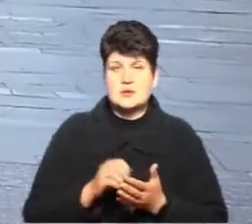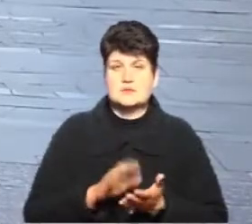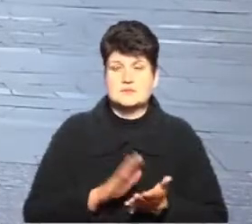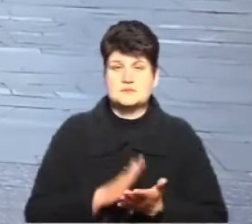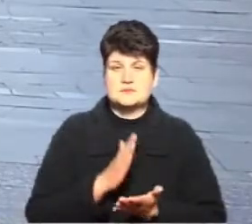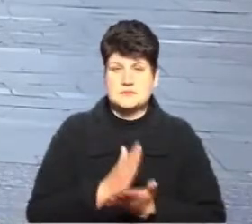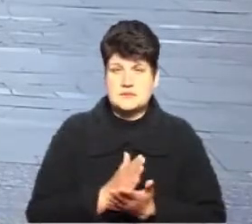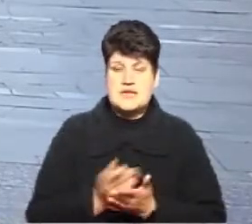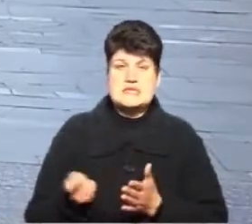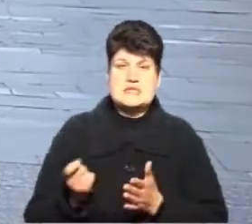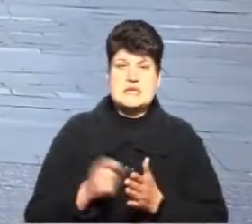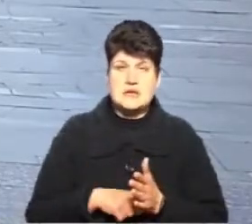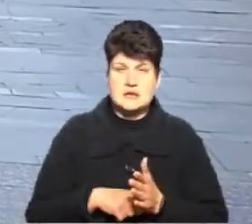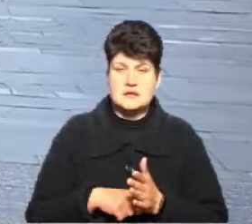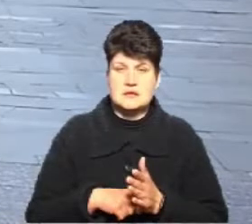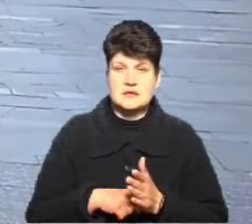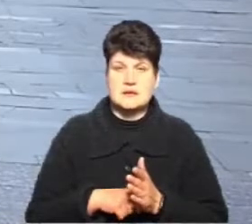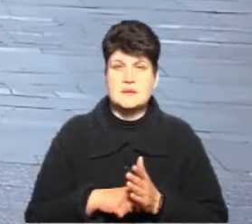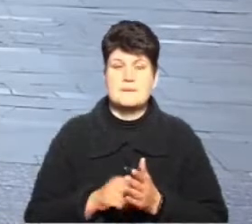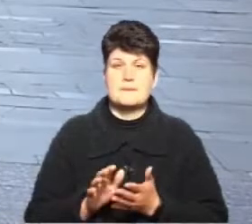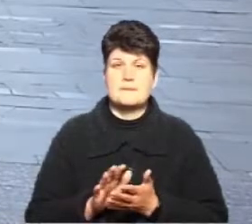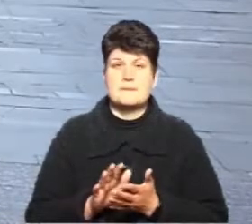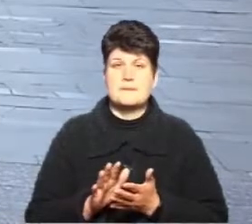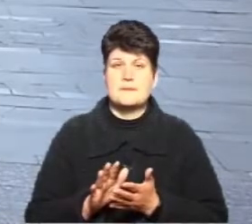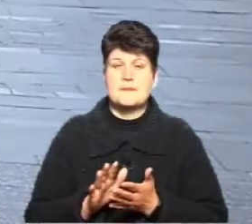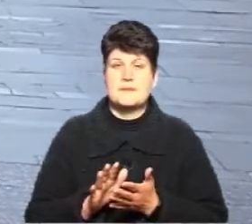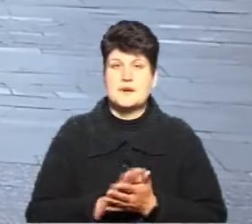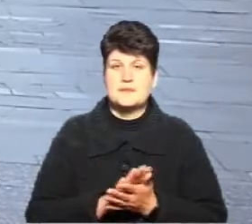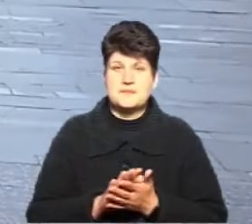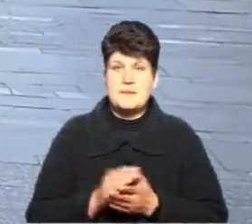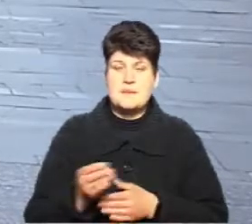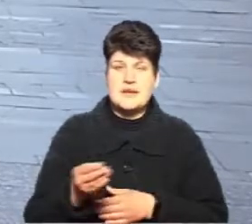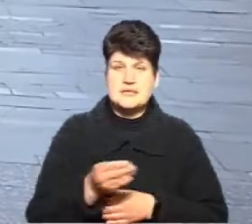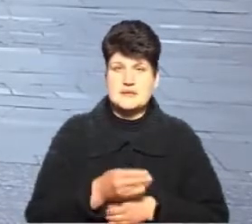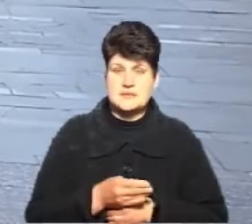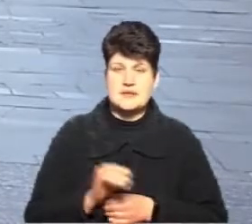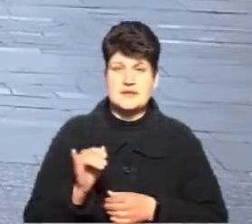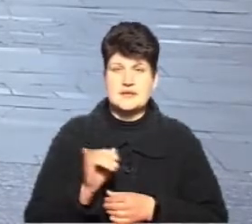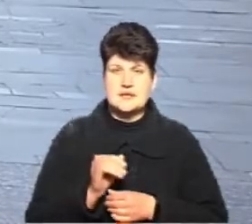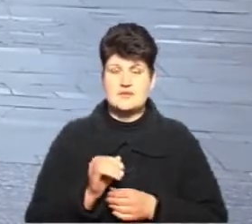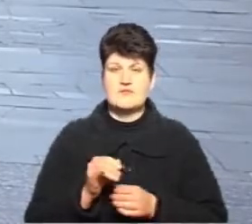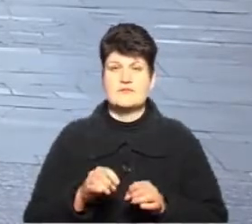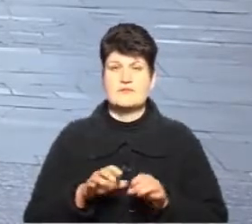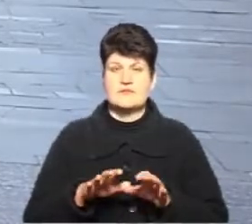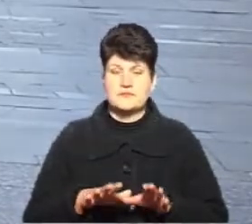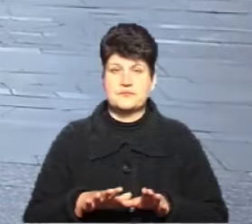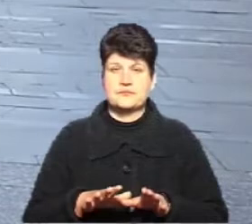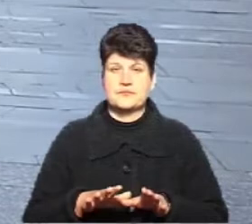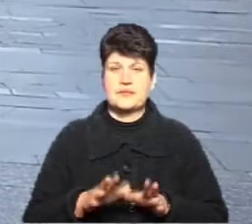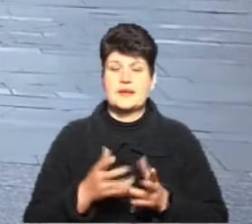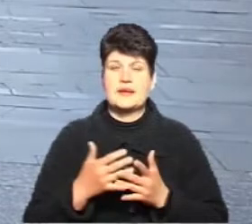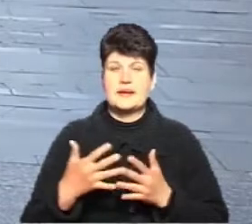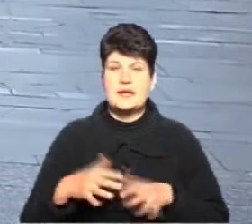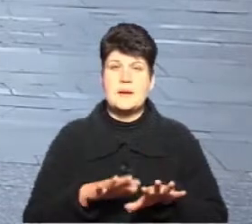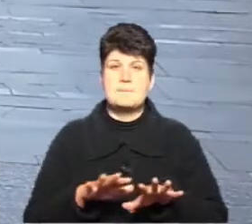закрити, рекультивувати, пересипати і визначити декілька місць. В ідеалі